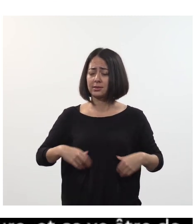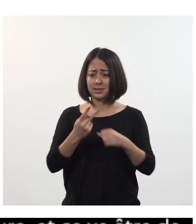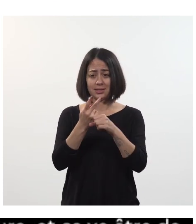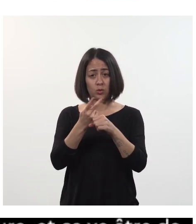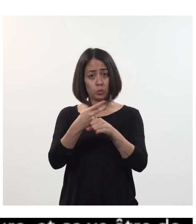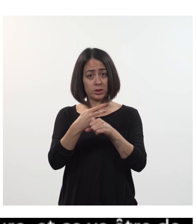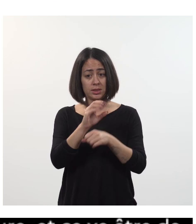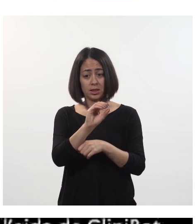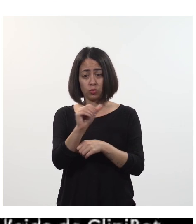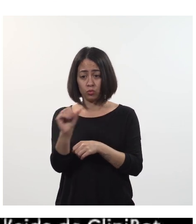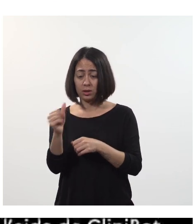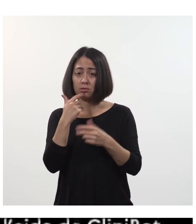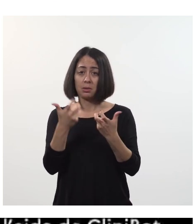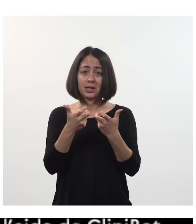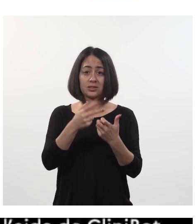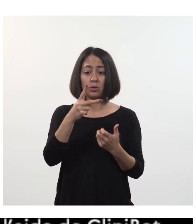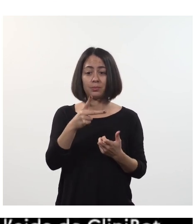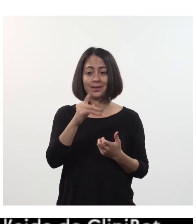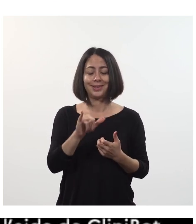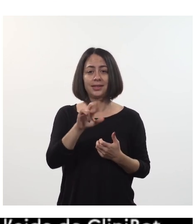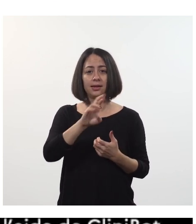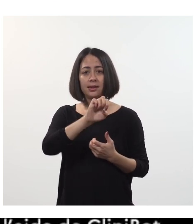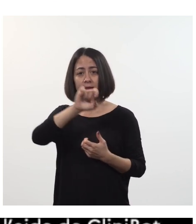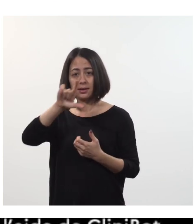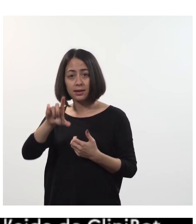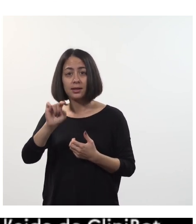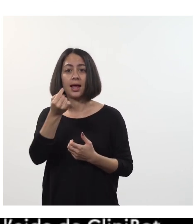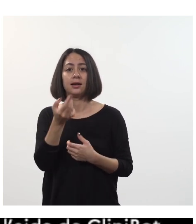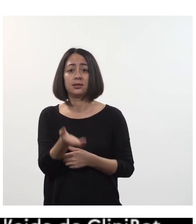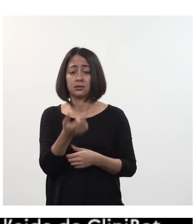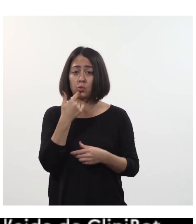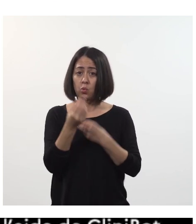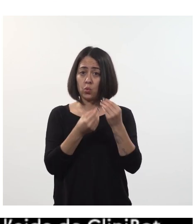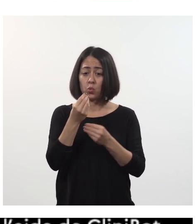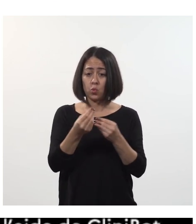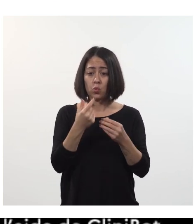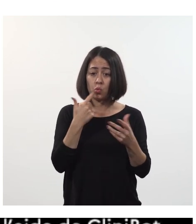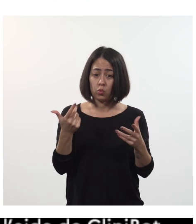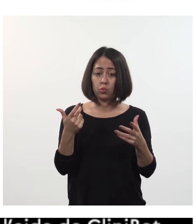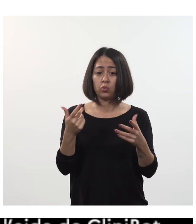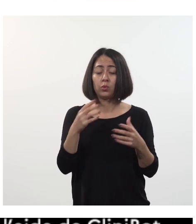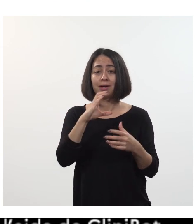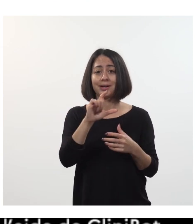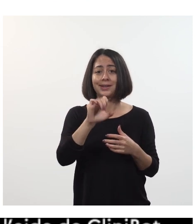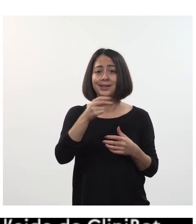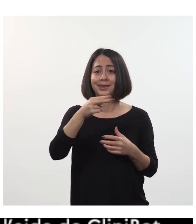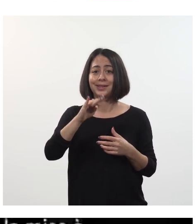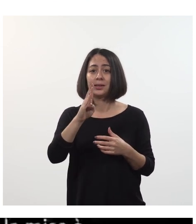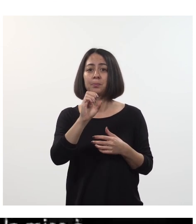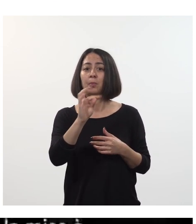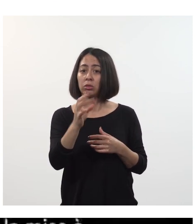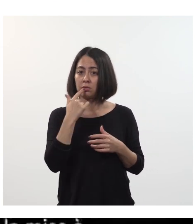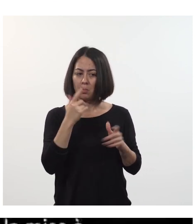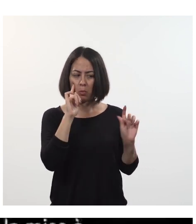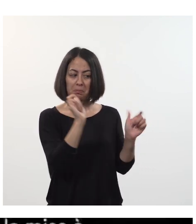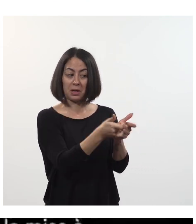réaliser des menus, Clinibot pour repérer les troubles de la déglutition. Ça va être également de vous mettre à disposition des fiches conseils qui